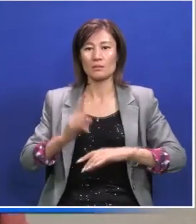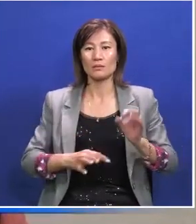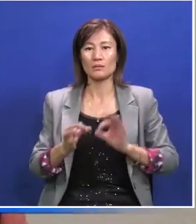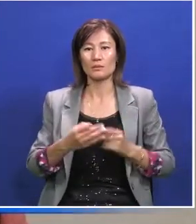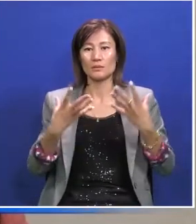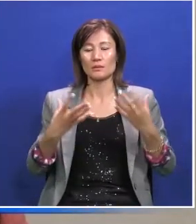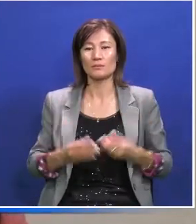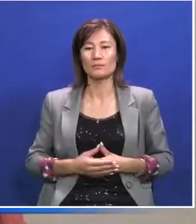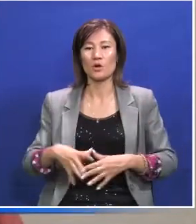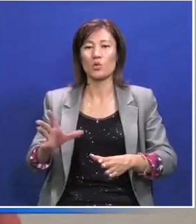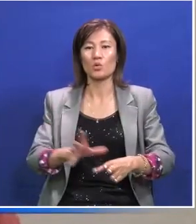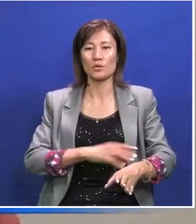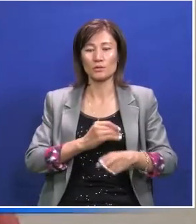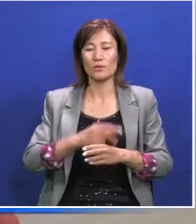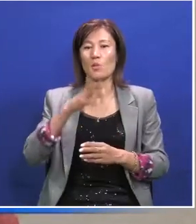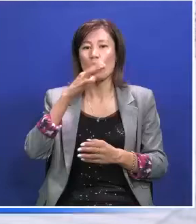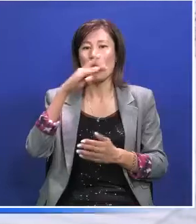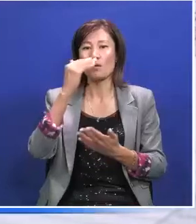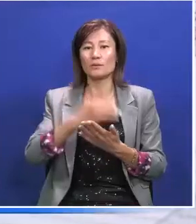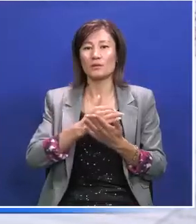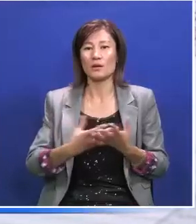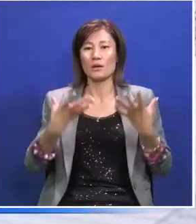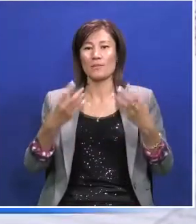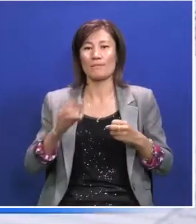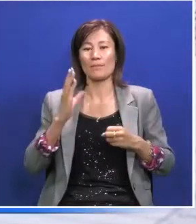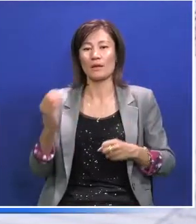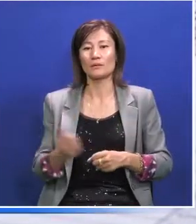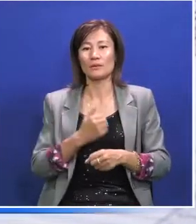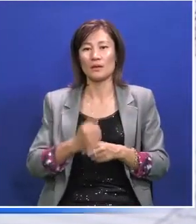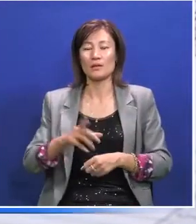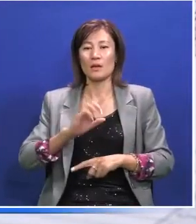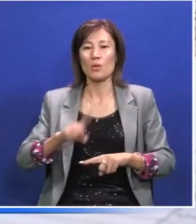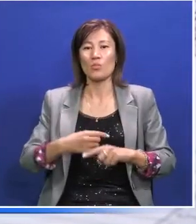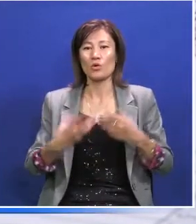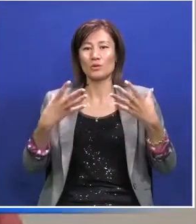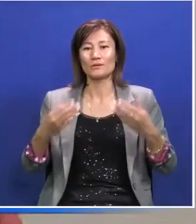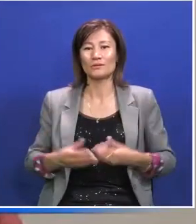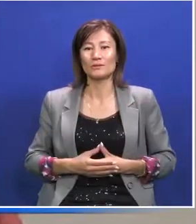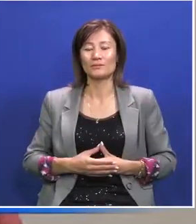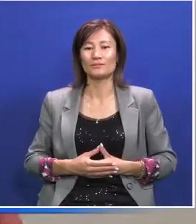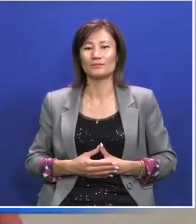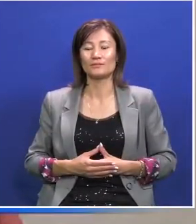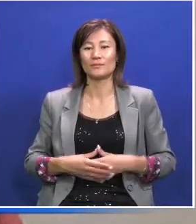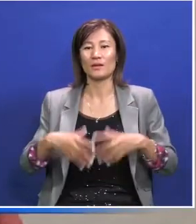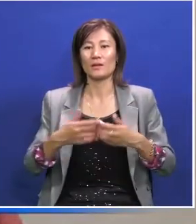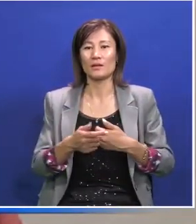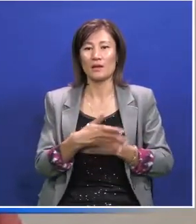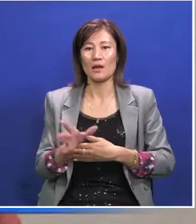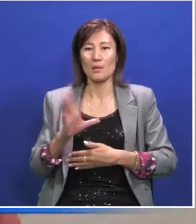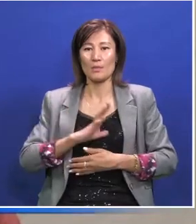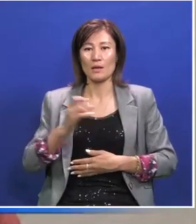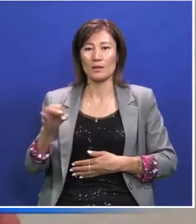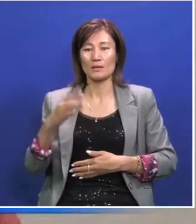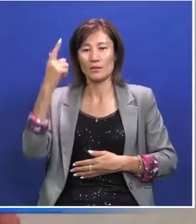ұзақ мерзімді жоспарлар құруға жаңағы мүмкіндіктер жасалынады жерде. Енді сұхбатшының есіктің алдына барғанда қалай таниды